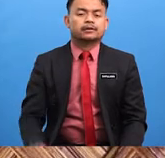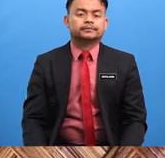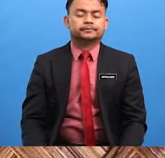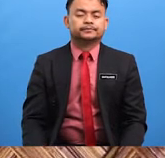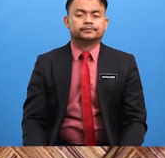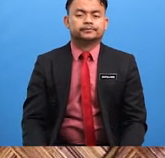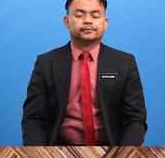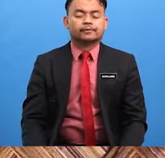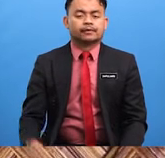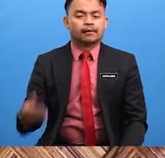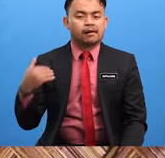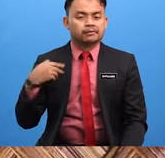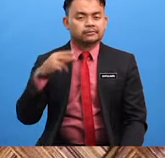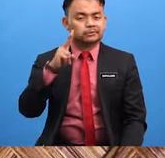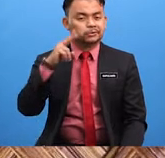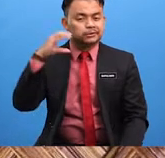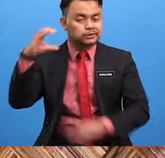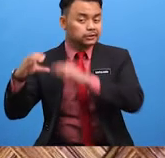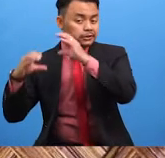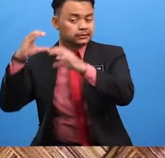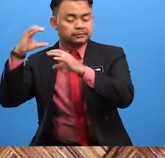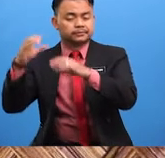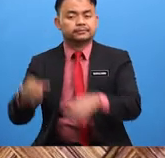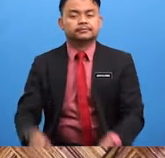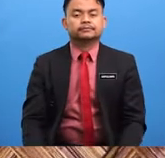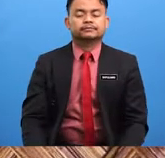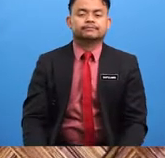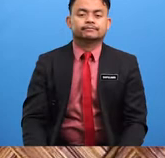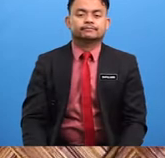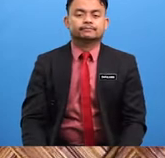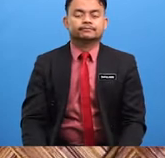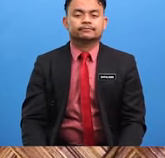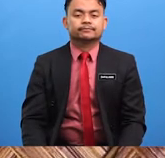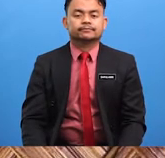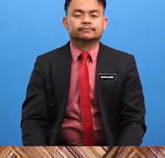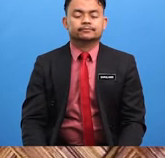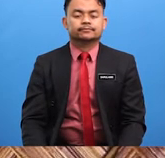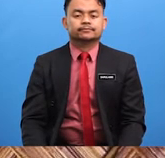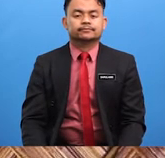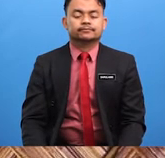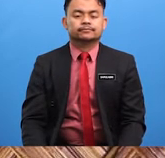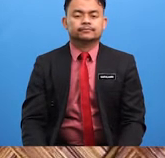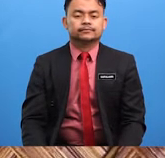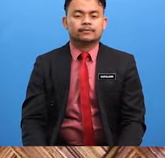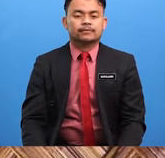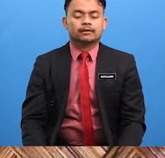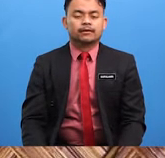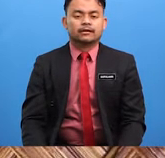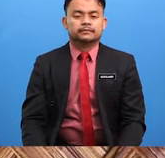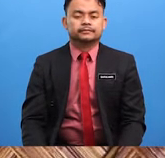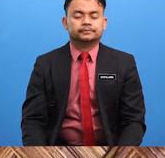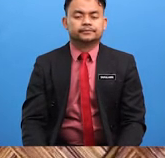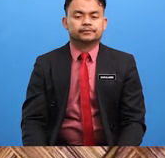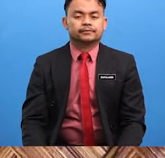Terdapat dua cara untuk mewarna, iaitu cara tradisional atau moden. Cara tradisional ialah